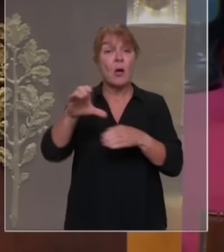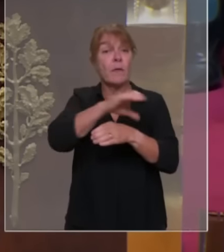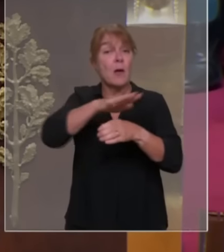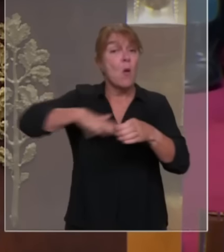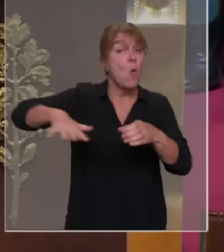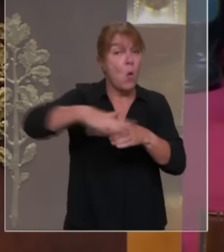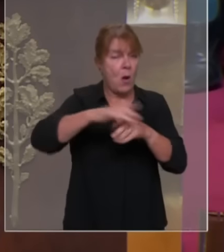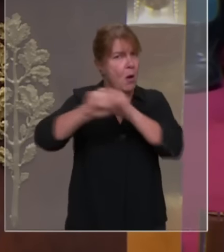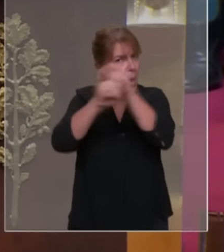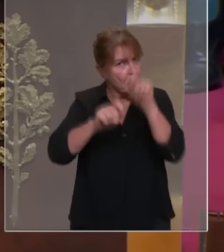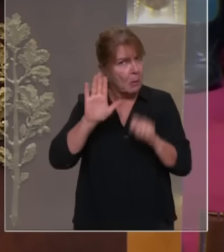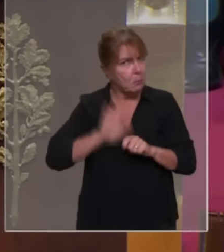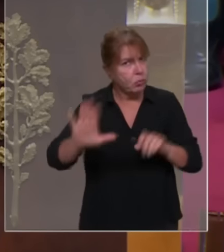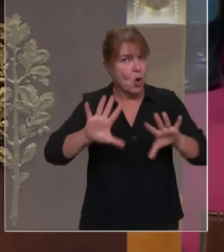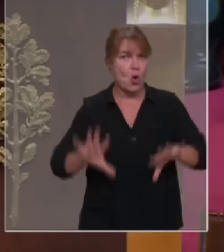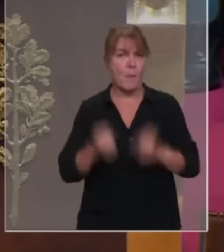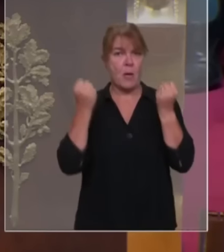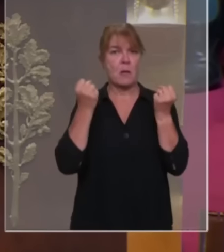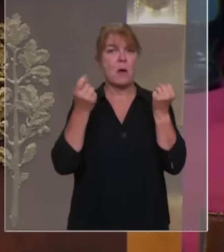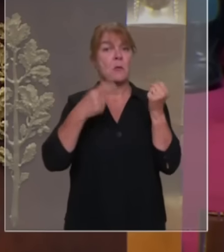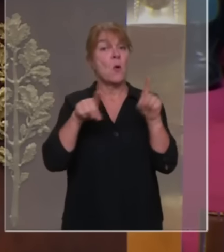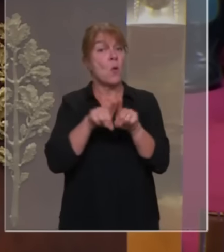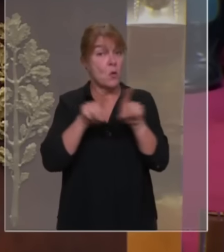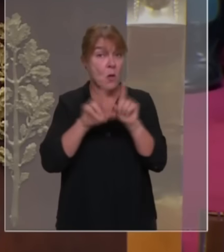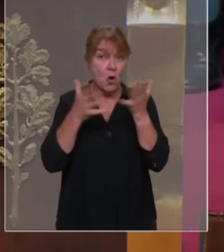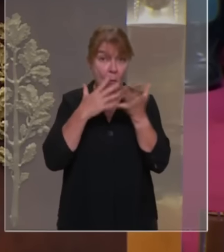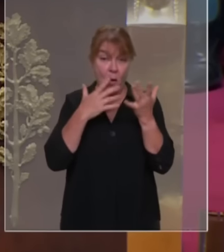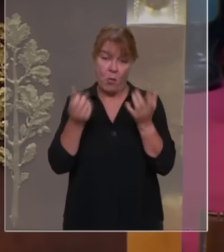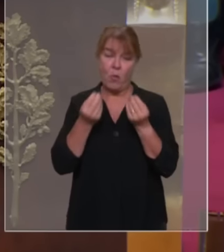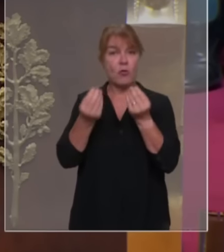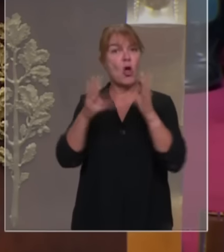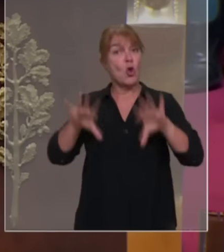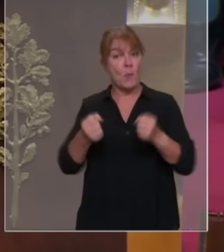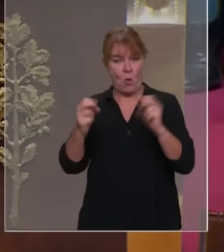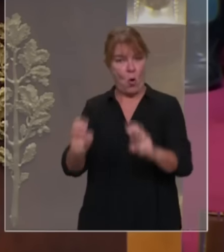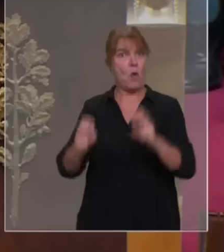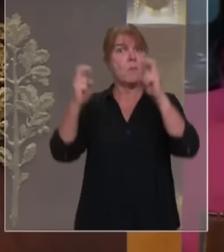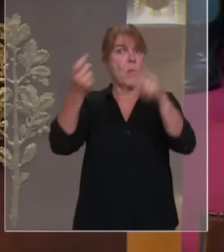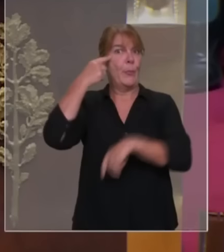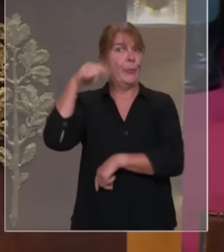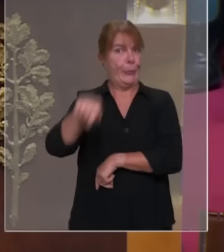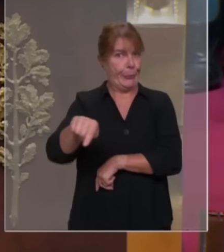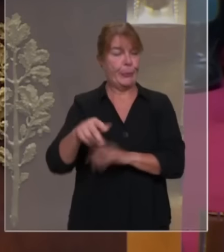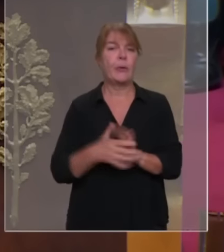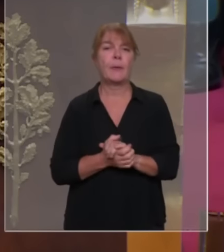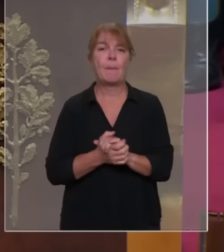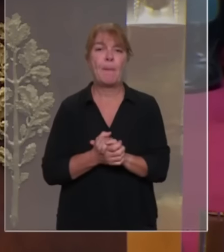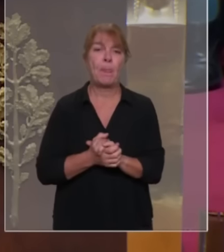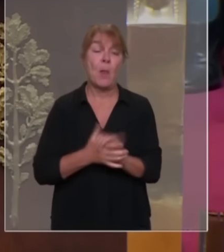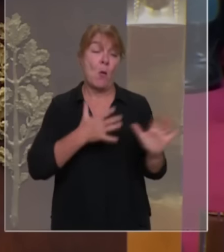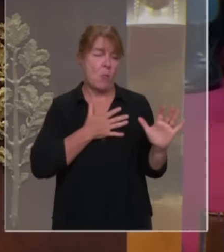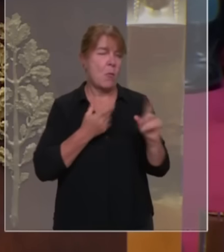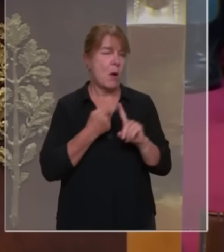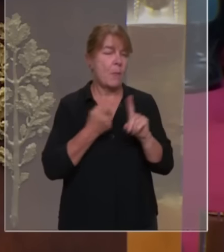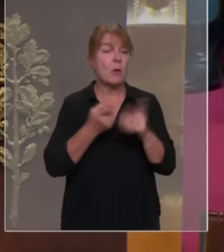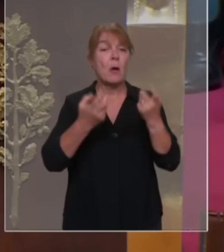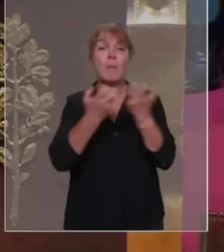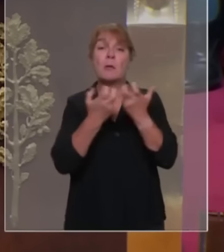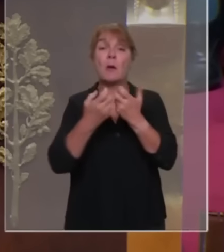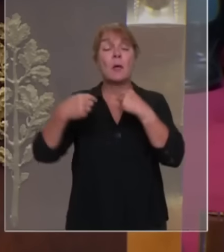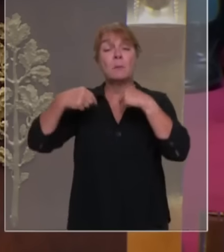collectivités et nous regarderons les possibilités de les augmenter et de les renforcer. C'est dans cet esprit en particulier que